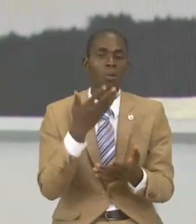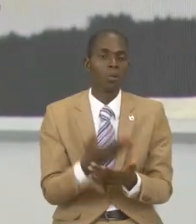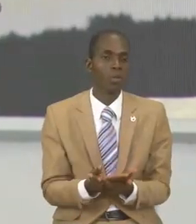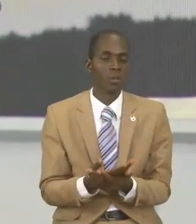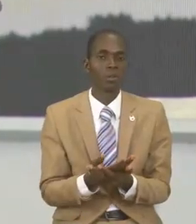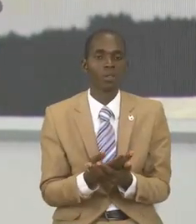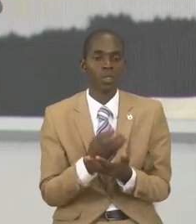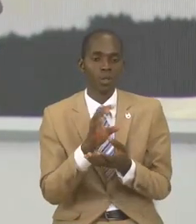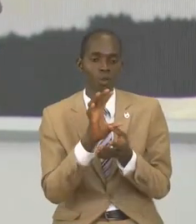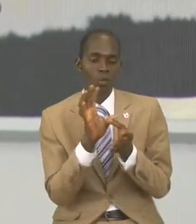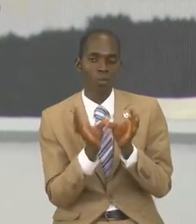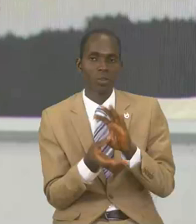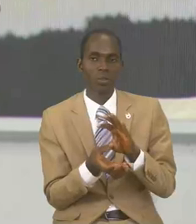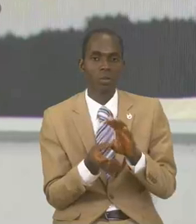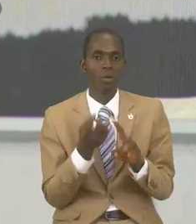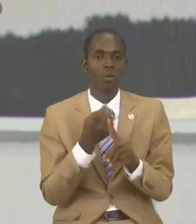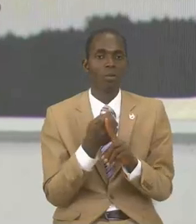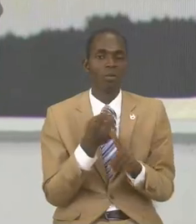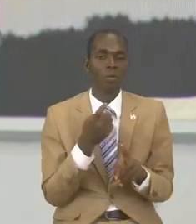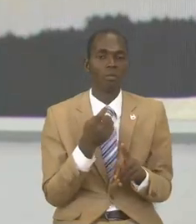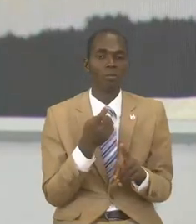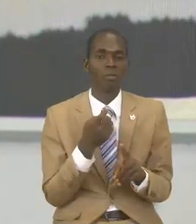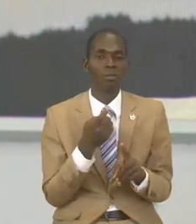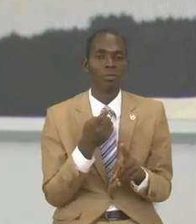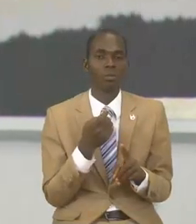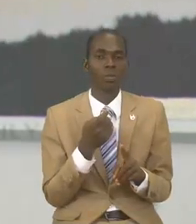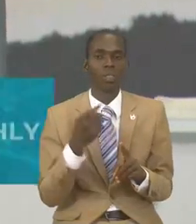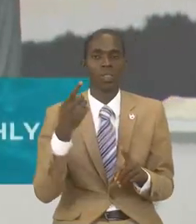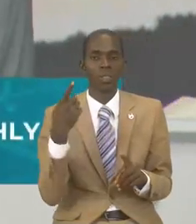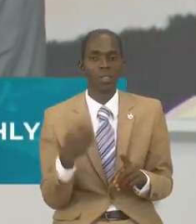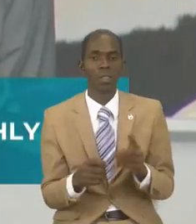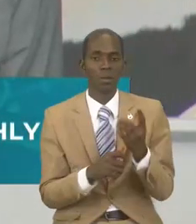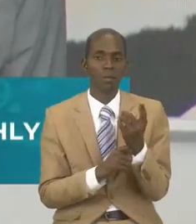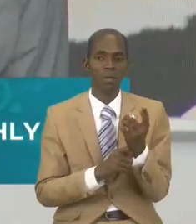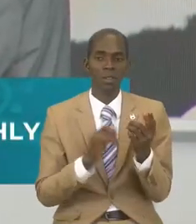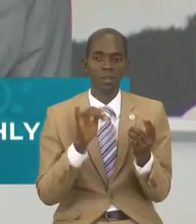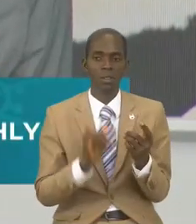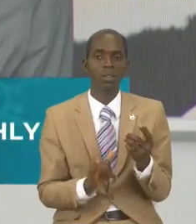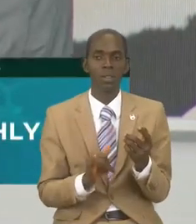la conversion éprouvée de la vie charnel.